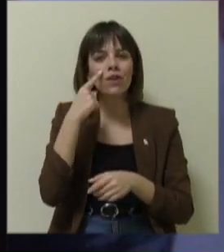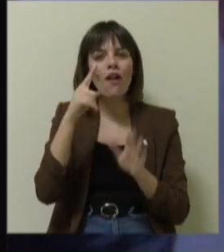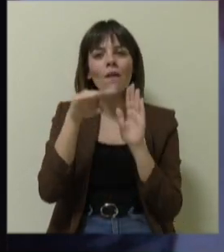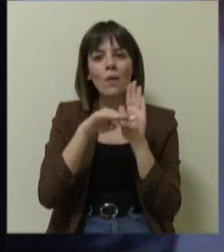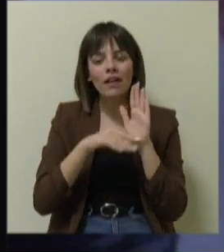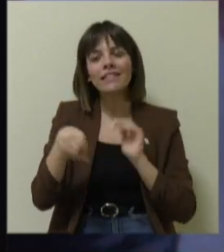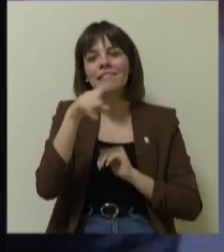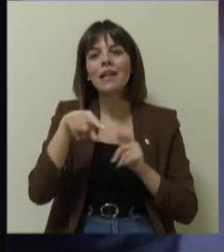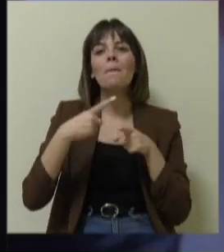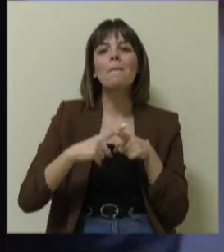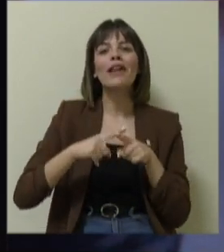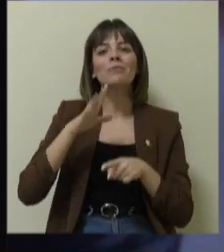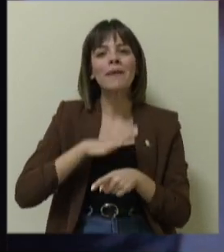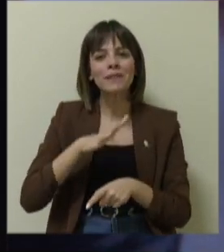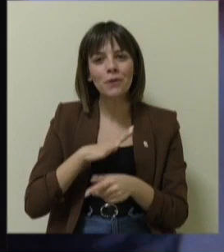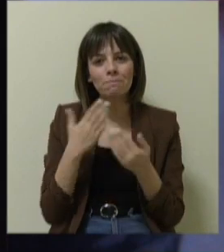sizlerle paylaşmak istiyorum.